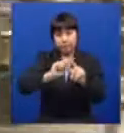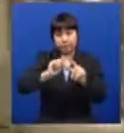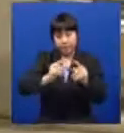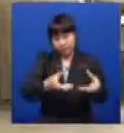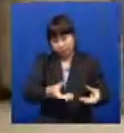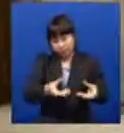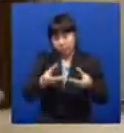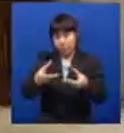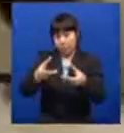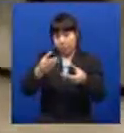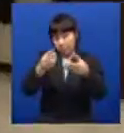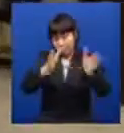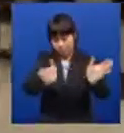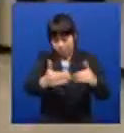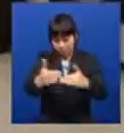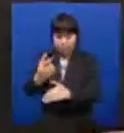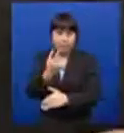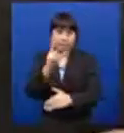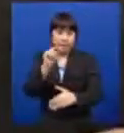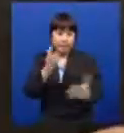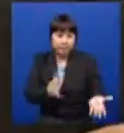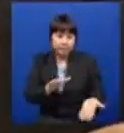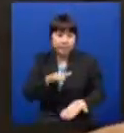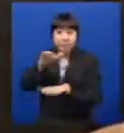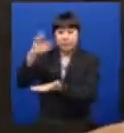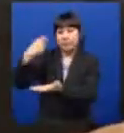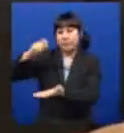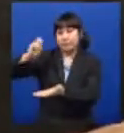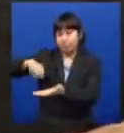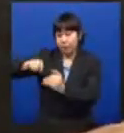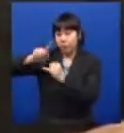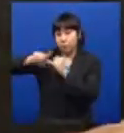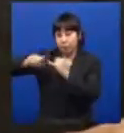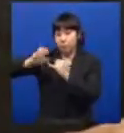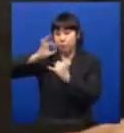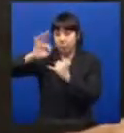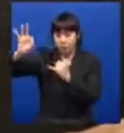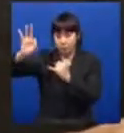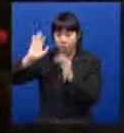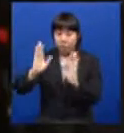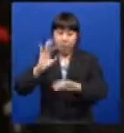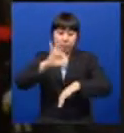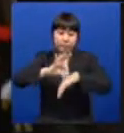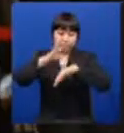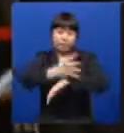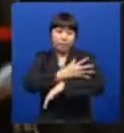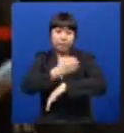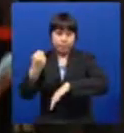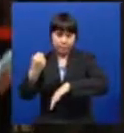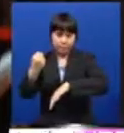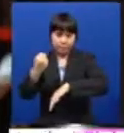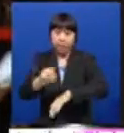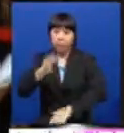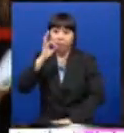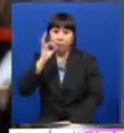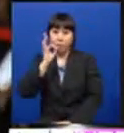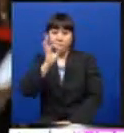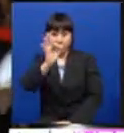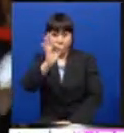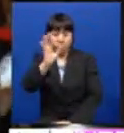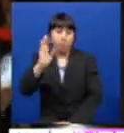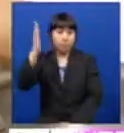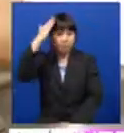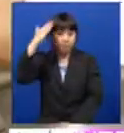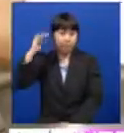ฟ้องจำนวนกว่า 20ลังยื่นต่อศาลฎีกาแผนกคดีอาญาของผู้ดำรงตำแหน่งทางการเมืองเพื่อยื่นฟ้องคดีอาญา